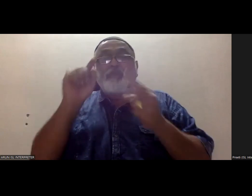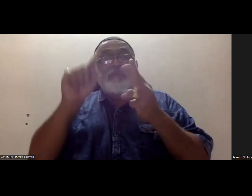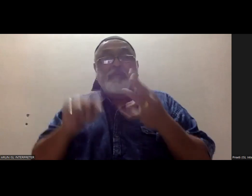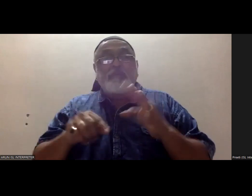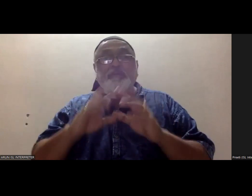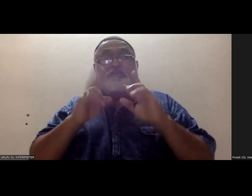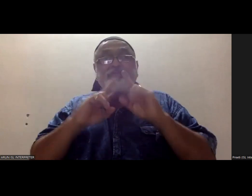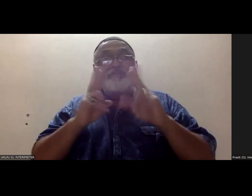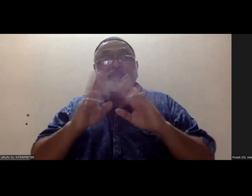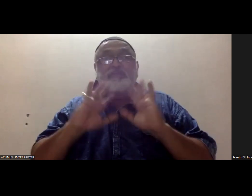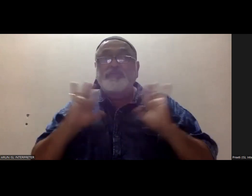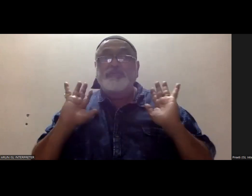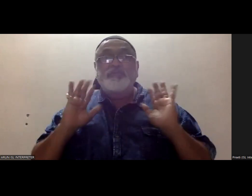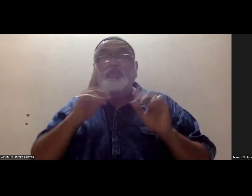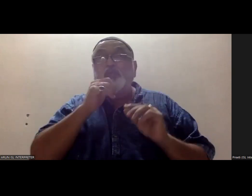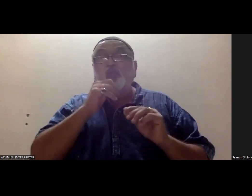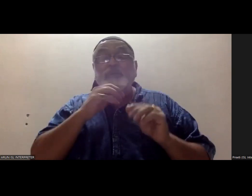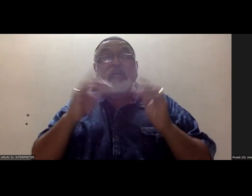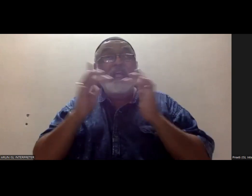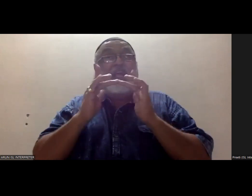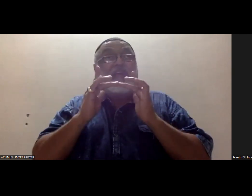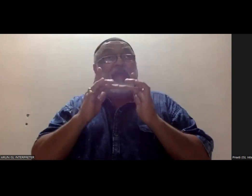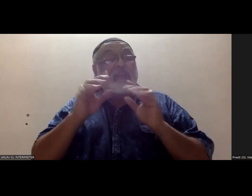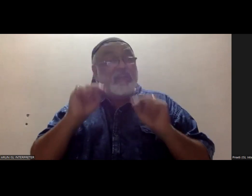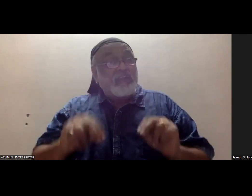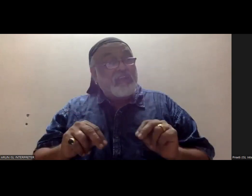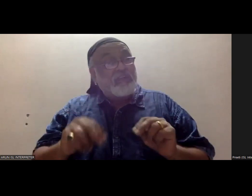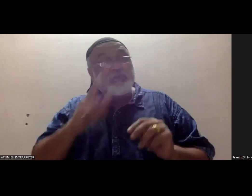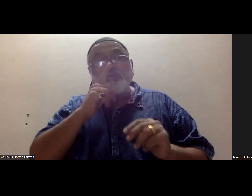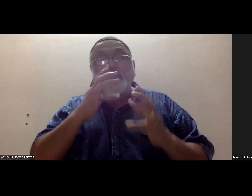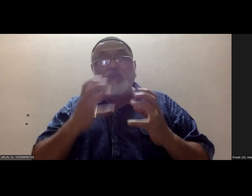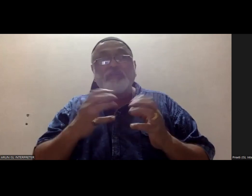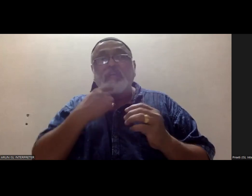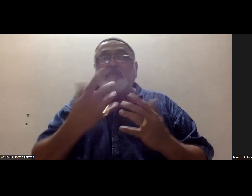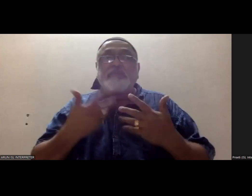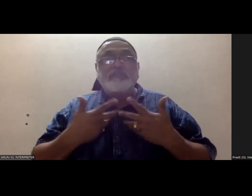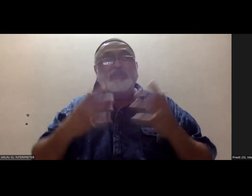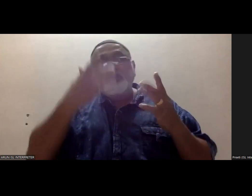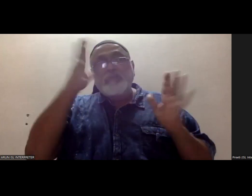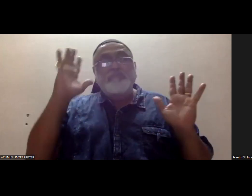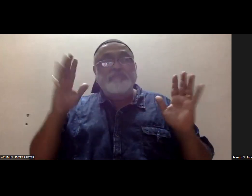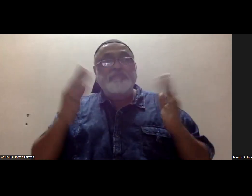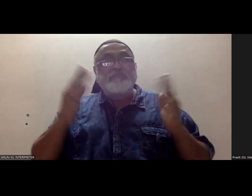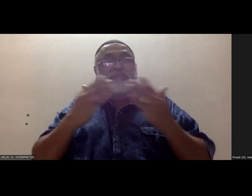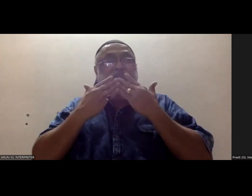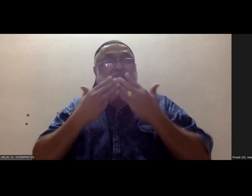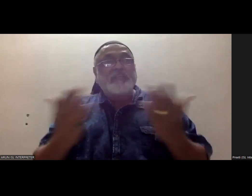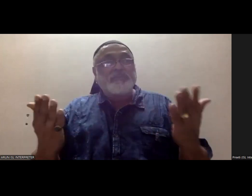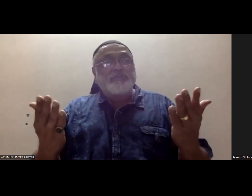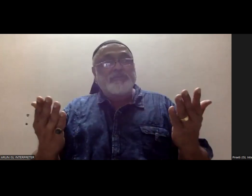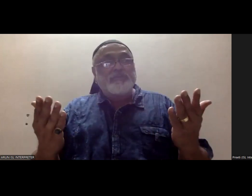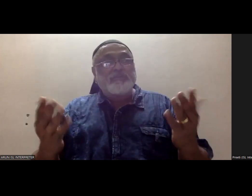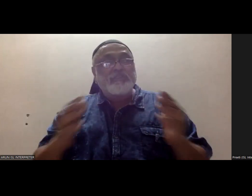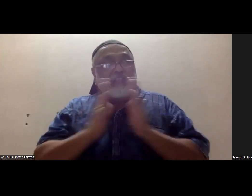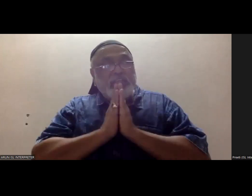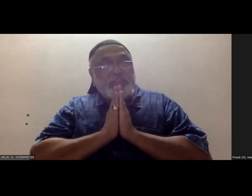जिनको email करना है वो email कर दीजिए. The deadline is 27th April. We will send the emails. Thank you. Thank you. Thank you, Arun sir. Thank you,